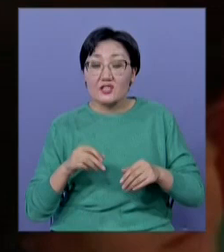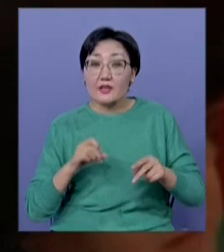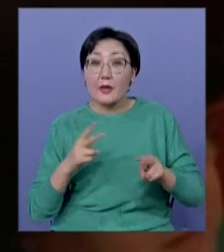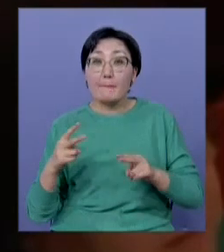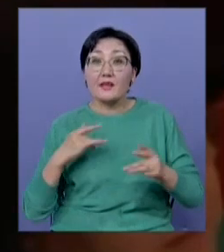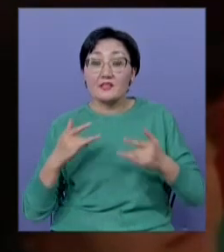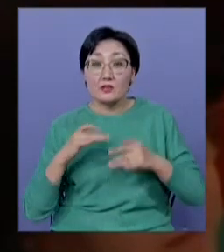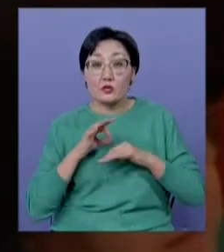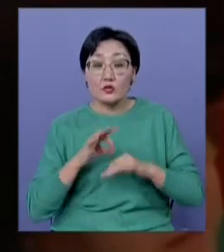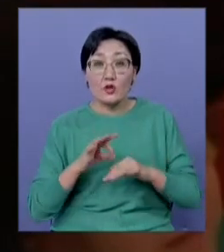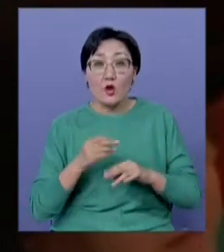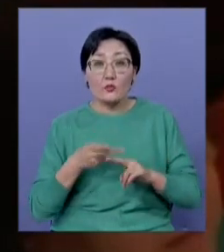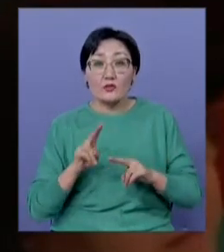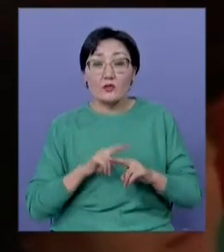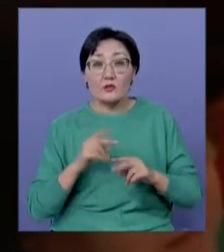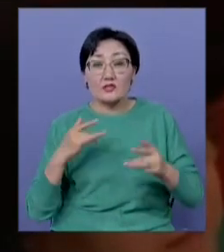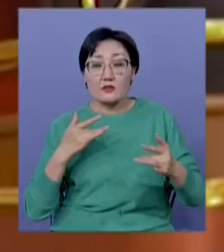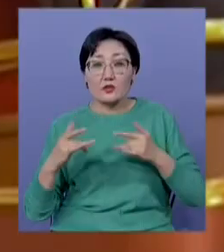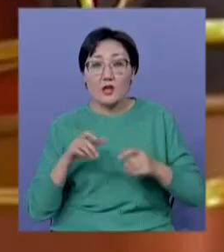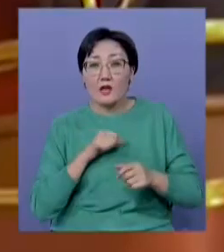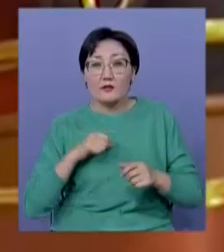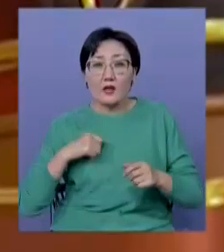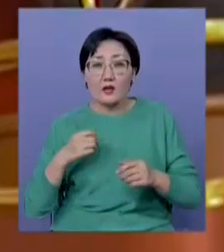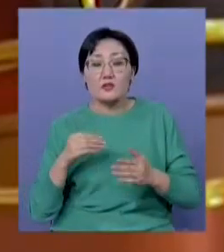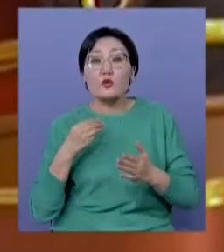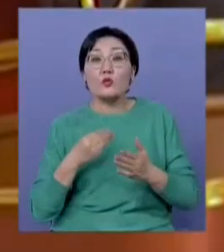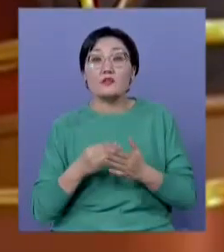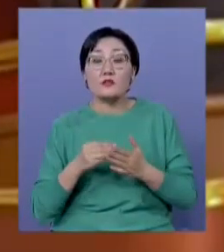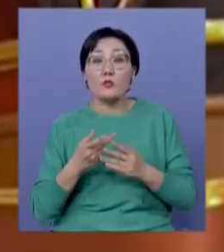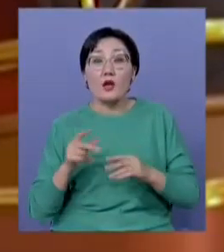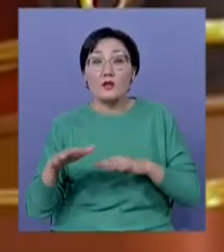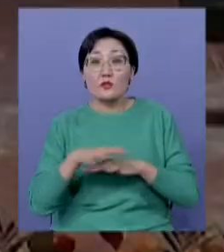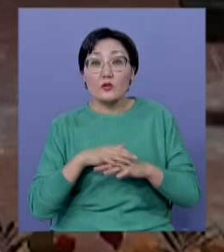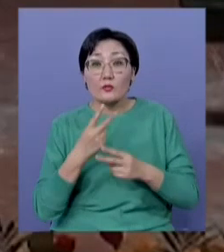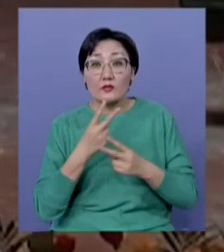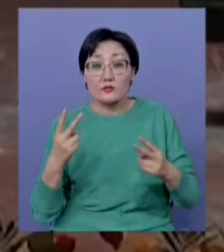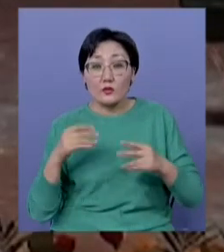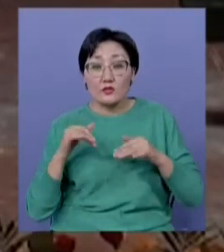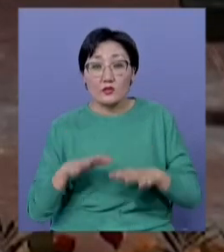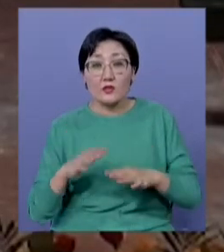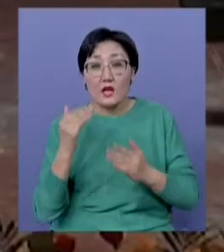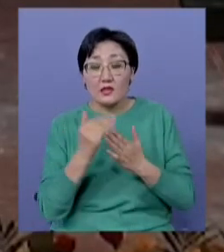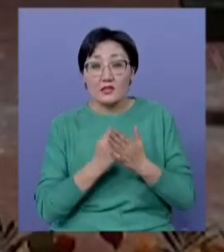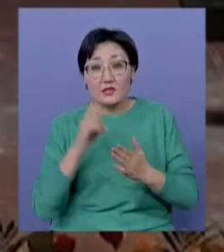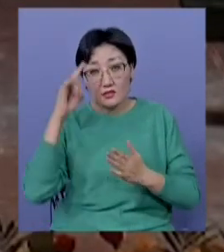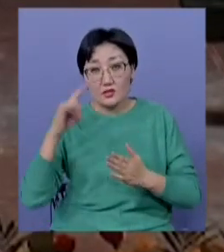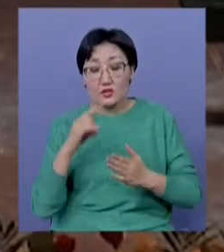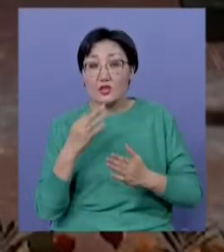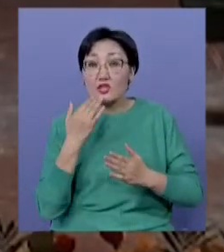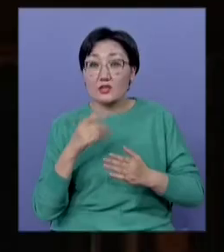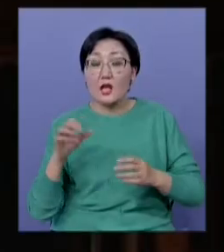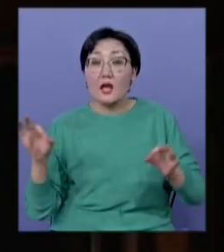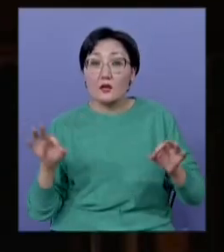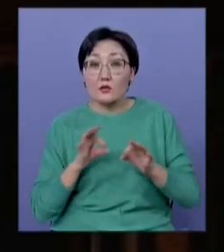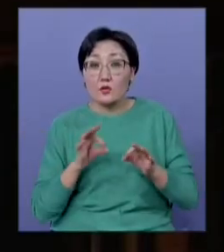театрында өтті. Күміс көмей әншінің концертіне нағыз өнерді бағалайтын тыңдармандар жиналды. Бағдарламада қазақстандық және шетелдік